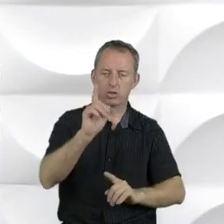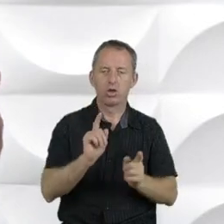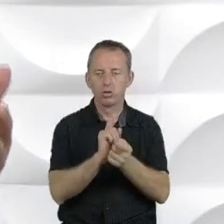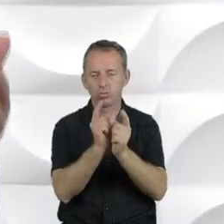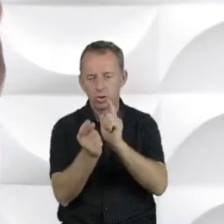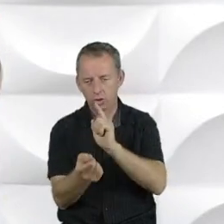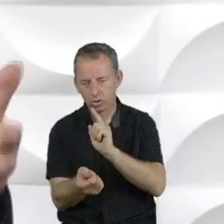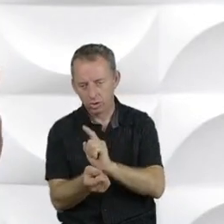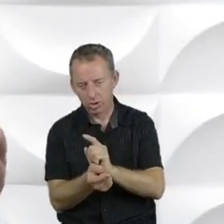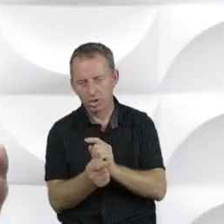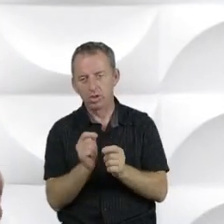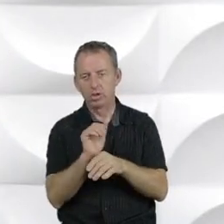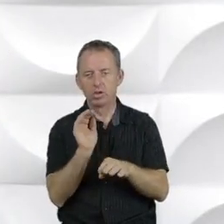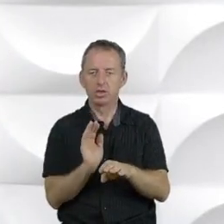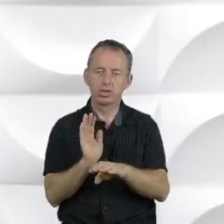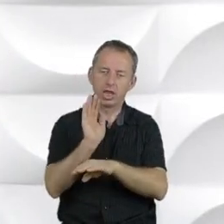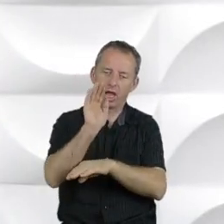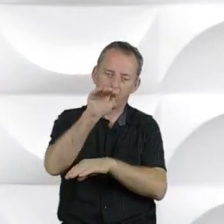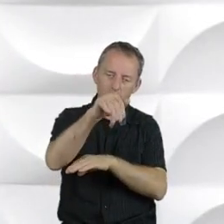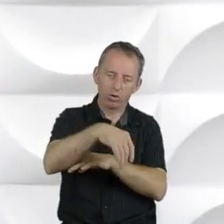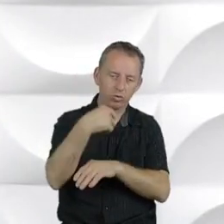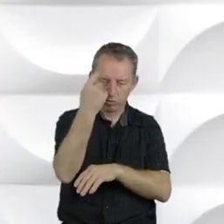gotowi do zachodu słońca tu pozostać.